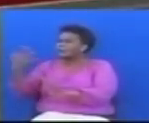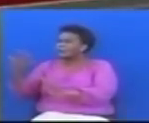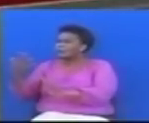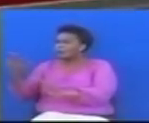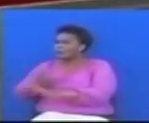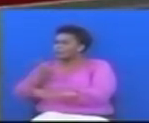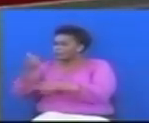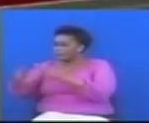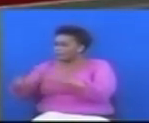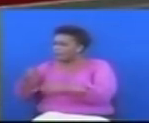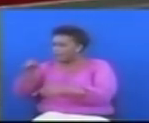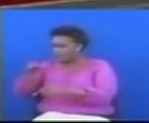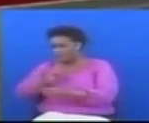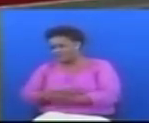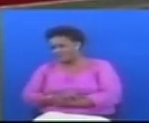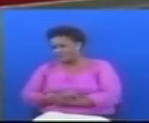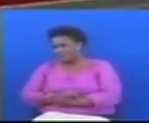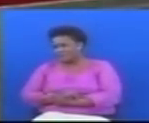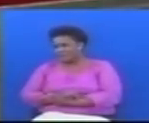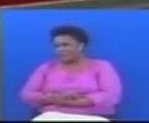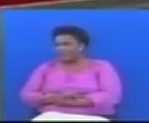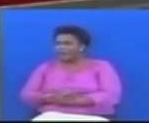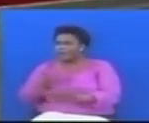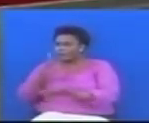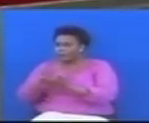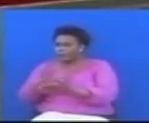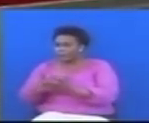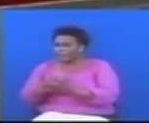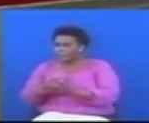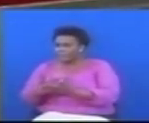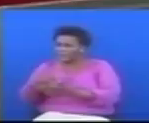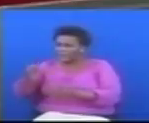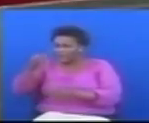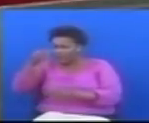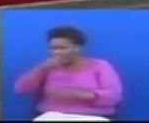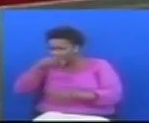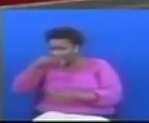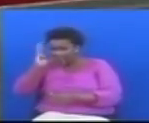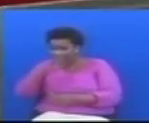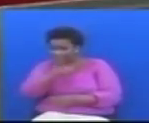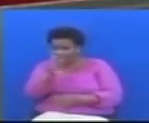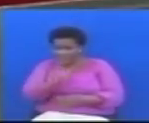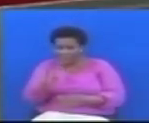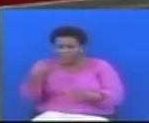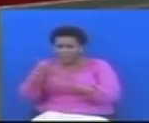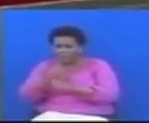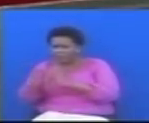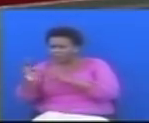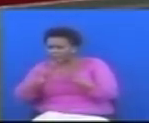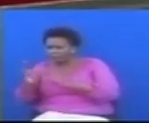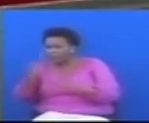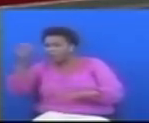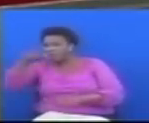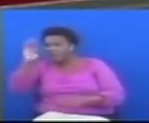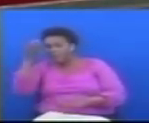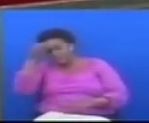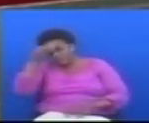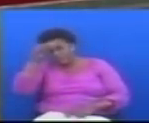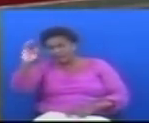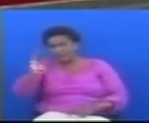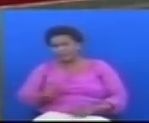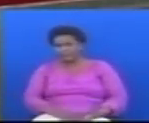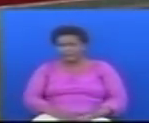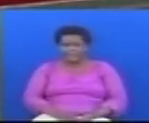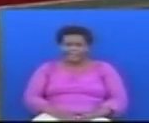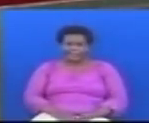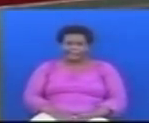zaidi ya bilioni 460, na mazungumzo yanaendelea na serikali ya Ufaransa. Mheshimiwa Naibu Spika, swali lake la pili ameuliza